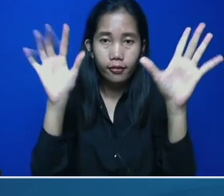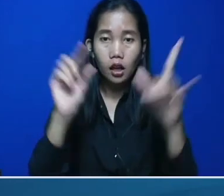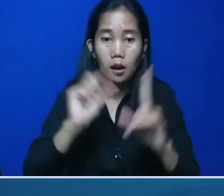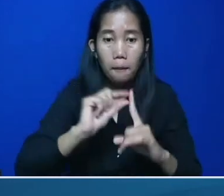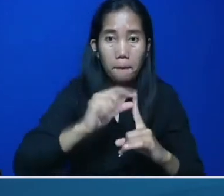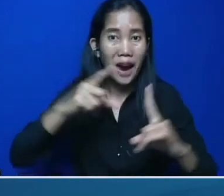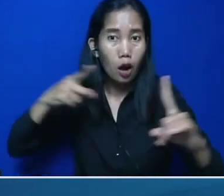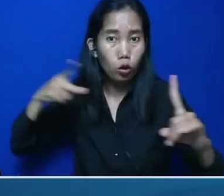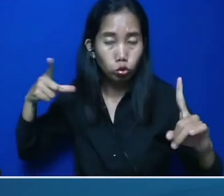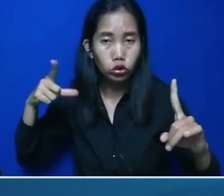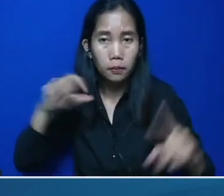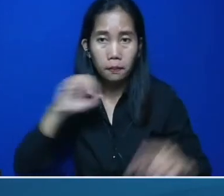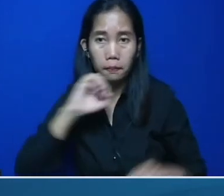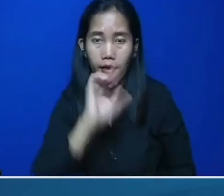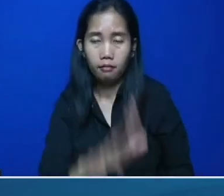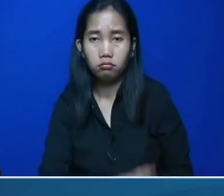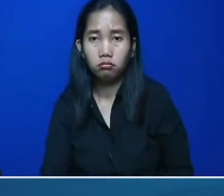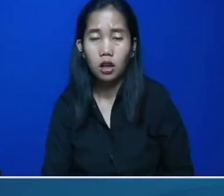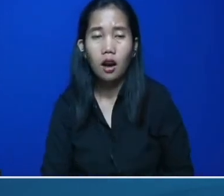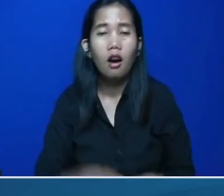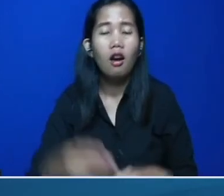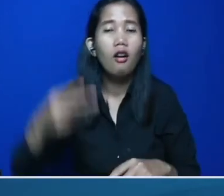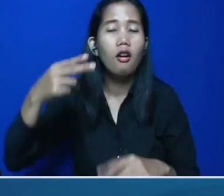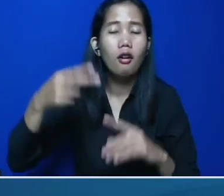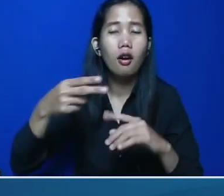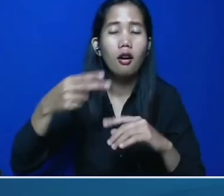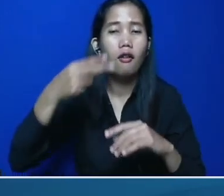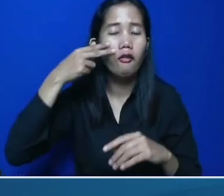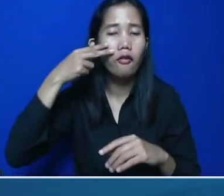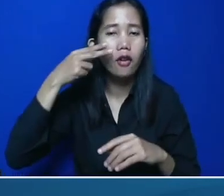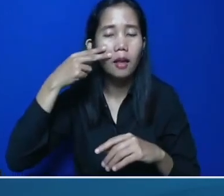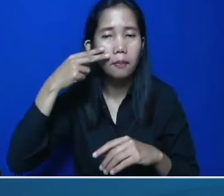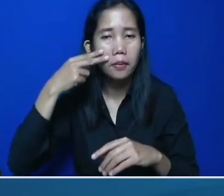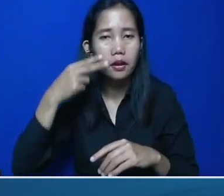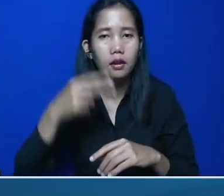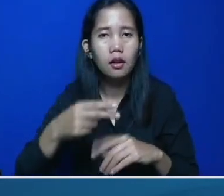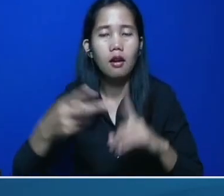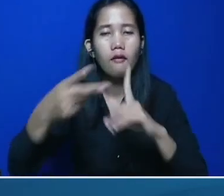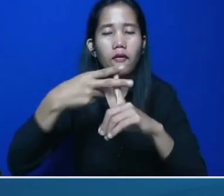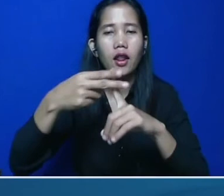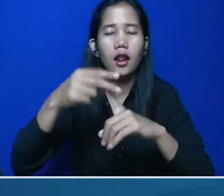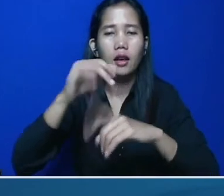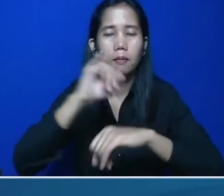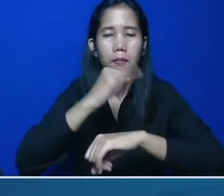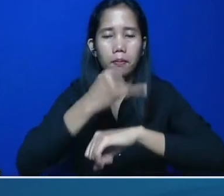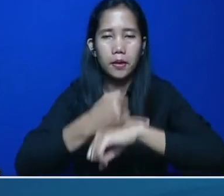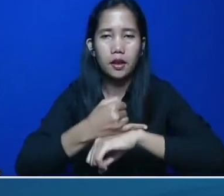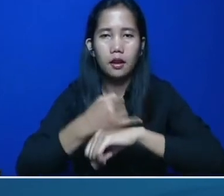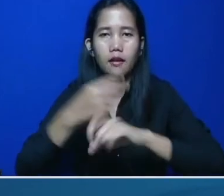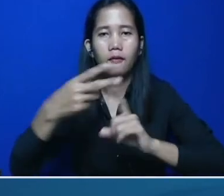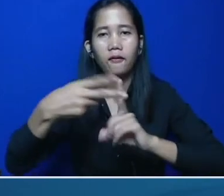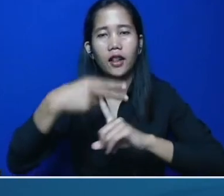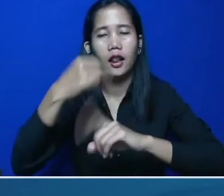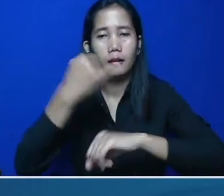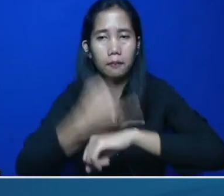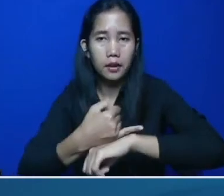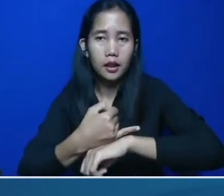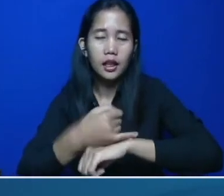di dalam dia yang memberi kekuatan kepadaku Jadi